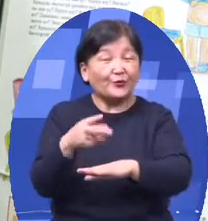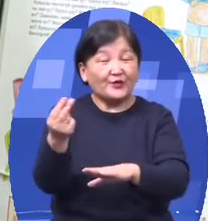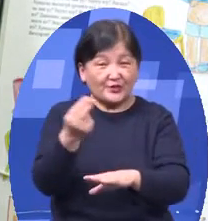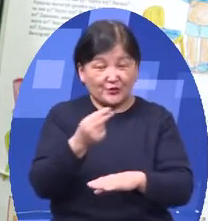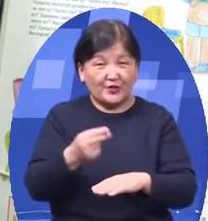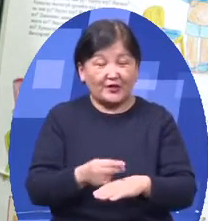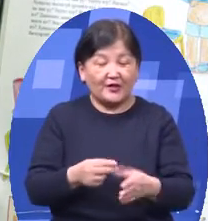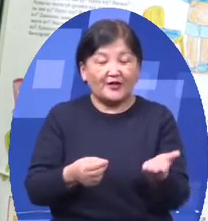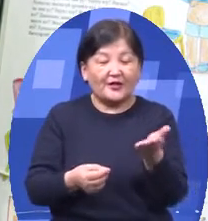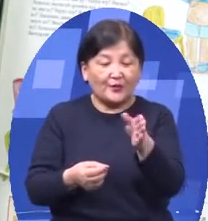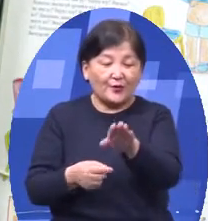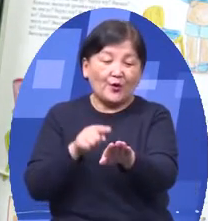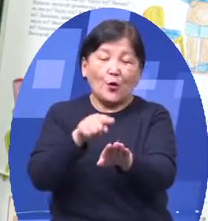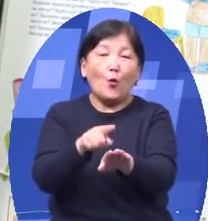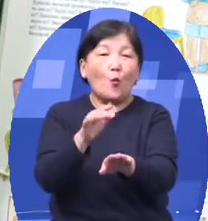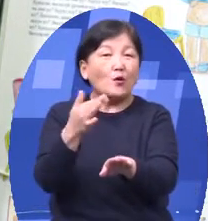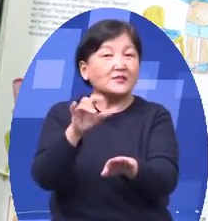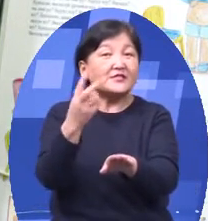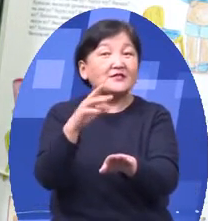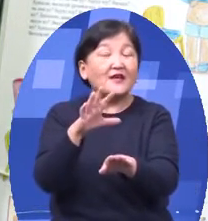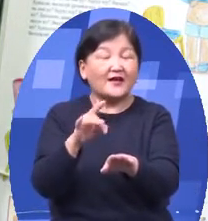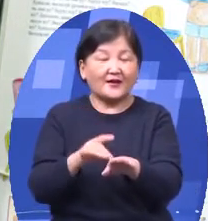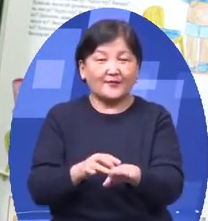нь хамгийн эхний нүүр хуудсан дээрээ